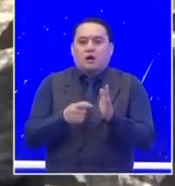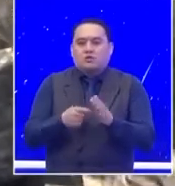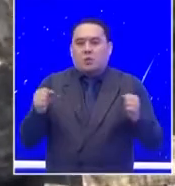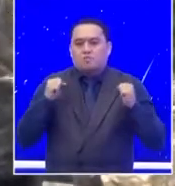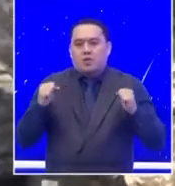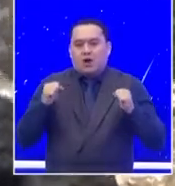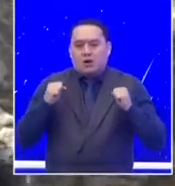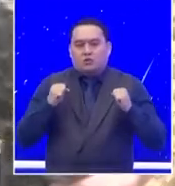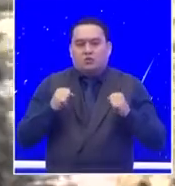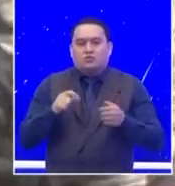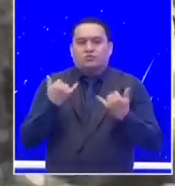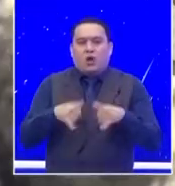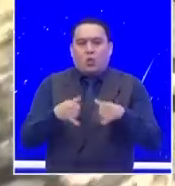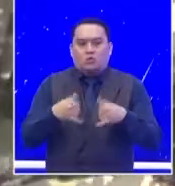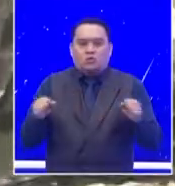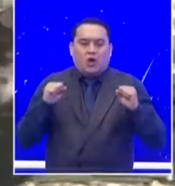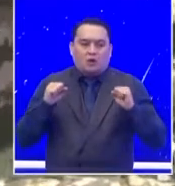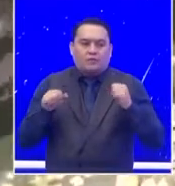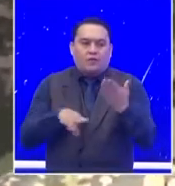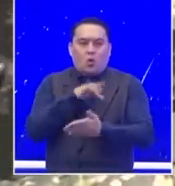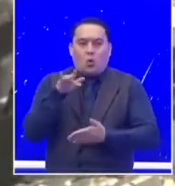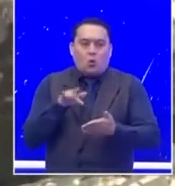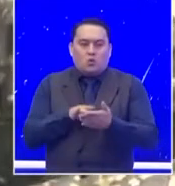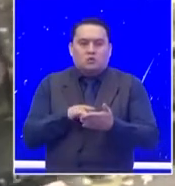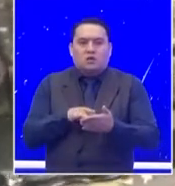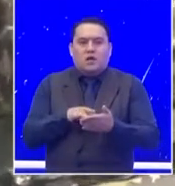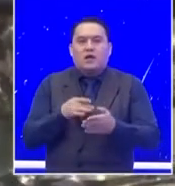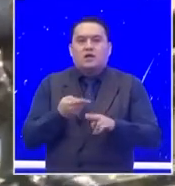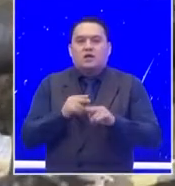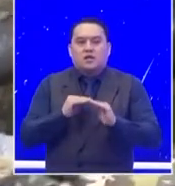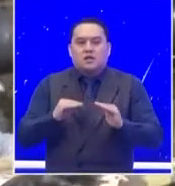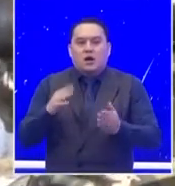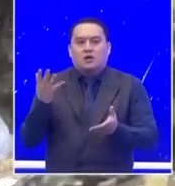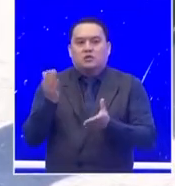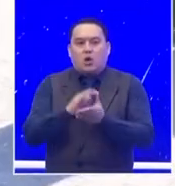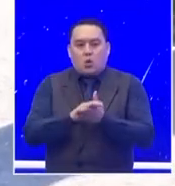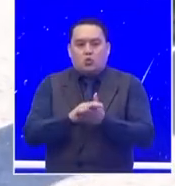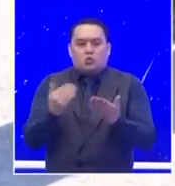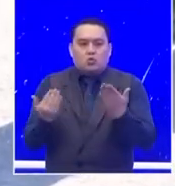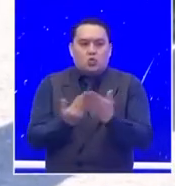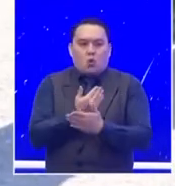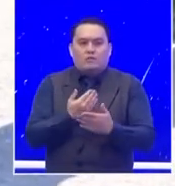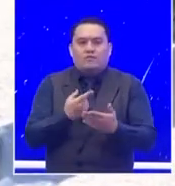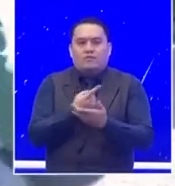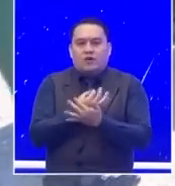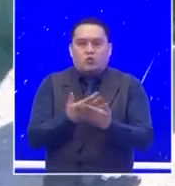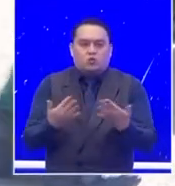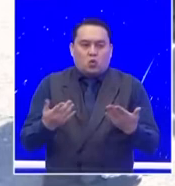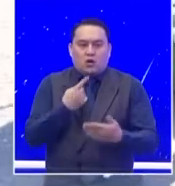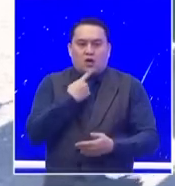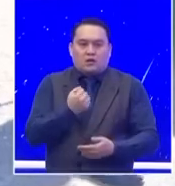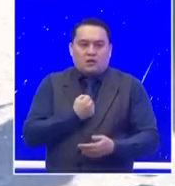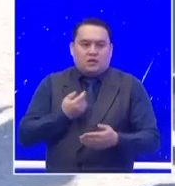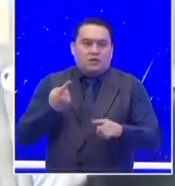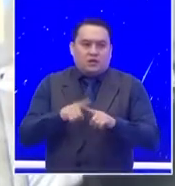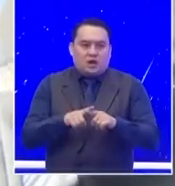спортивных залов, столовых и спортивного городка воинской части. Дети ознакомились с современными образцами вооружений, военной техники